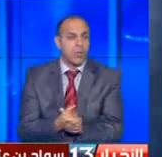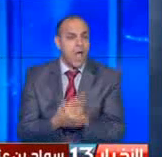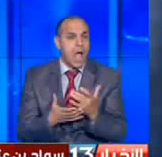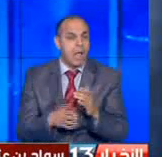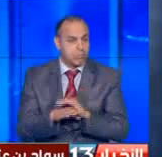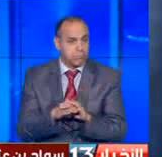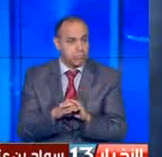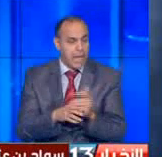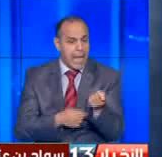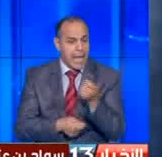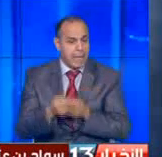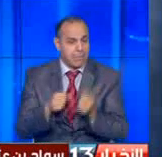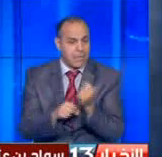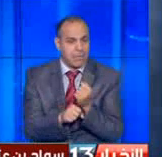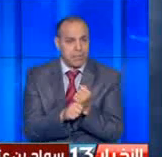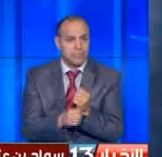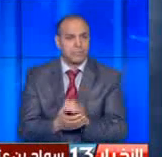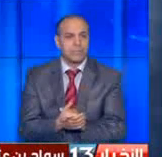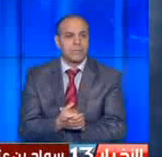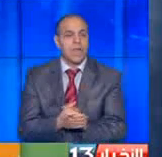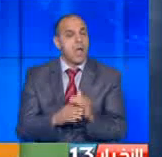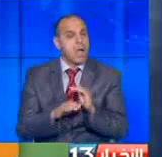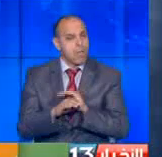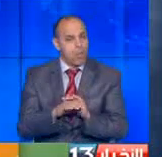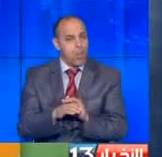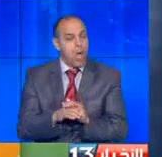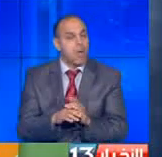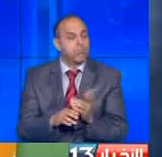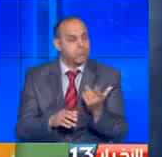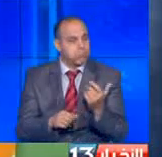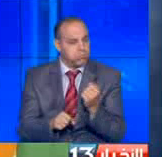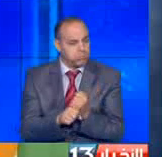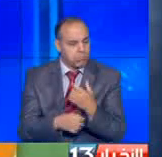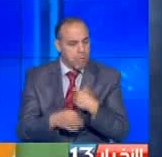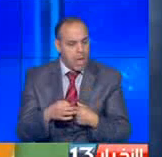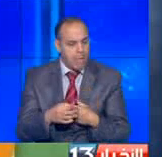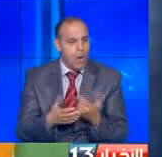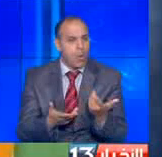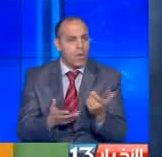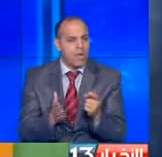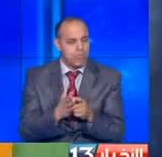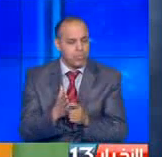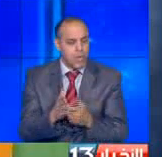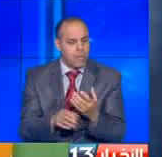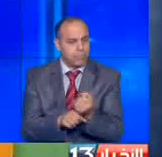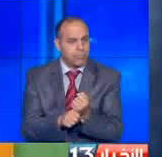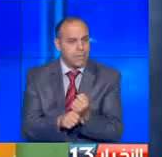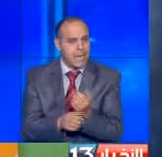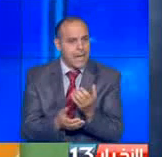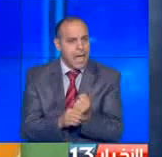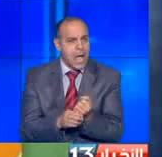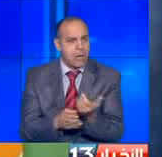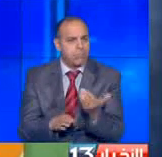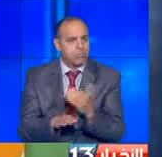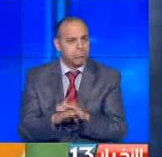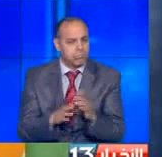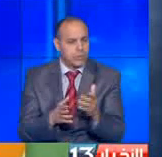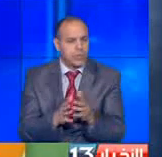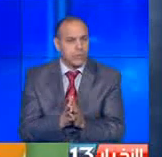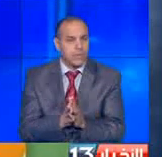له علاقه بالاستثمار لكن ما لو علاقه ب اه سير القضاء والحصول على الحق باي